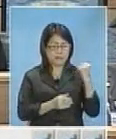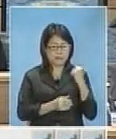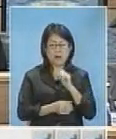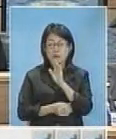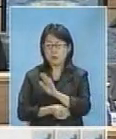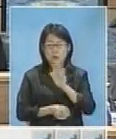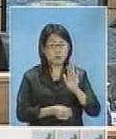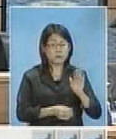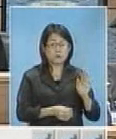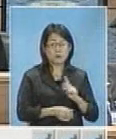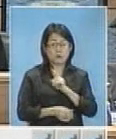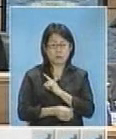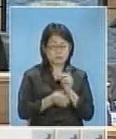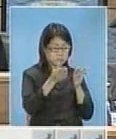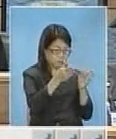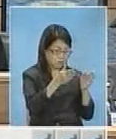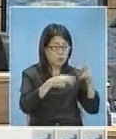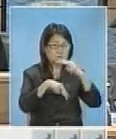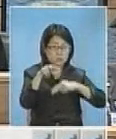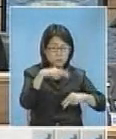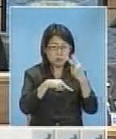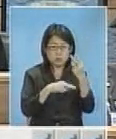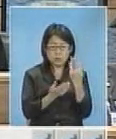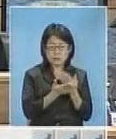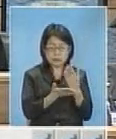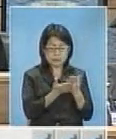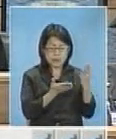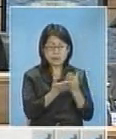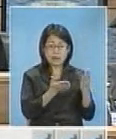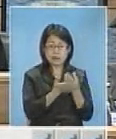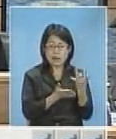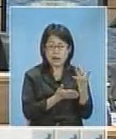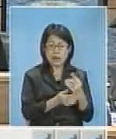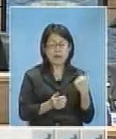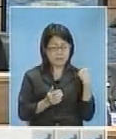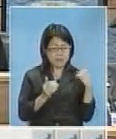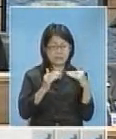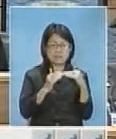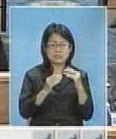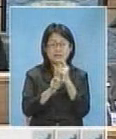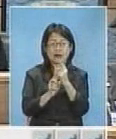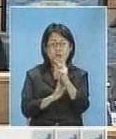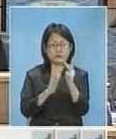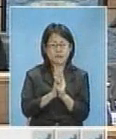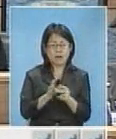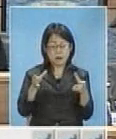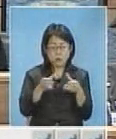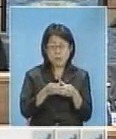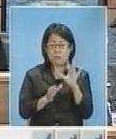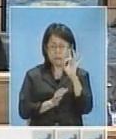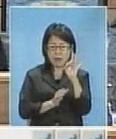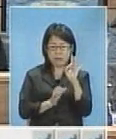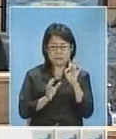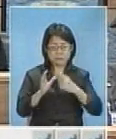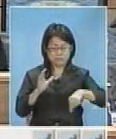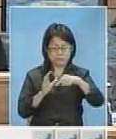ราในการที่จะตรวจสอบการใช้งบประมาณนั้นถือว่าเป็นสิทธิตามรัฐธรรมนูญหมวด8เขียนไว้ในเรื่องนี้เรื่องเดียวเลย